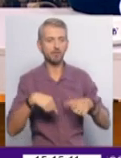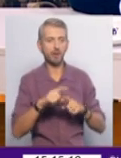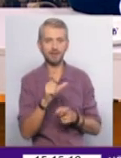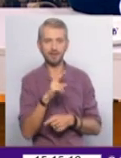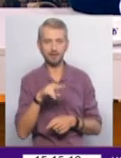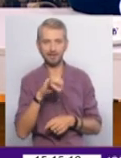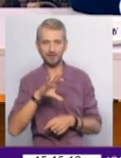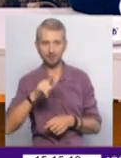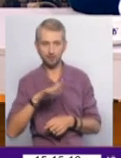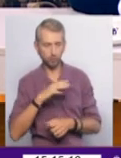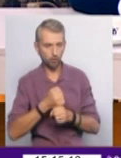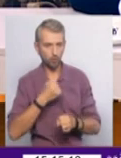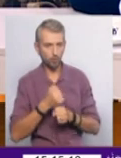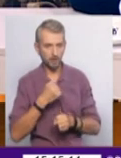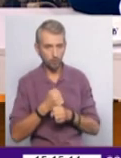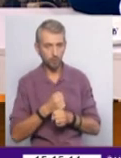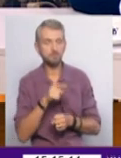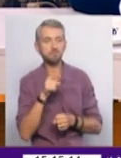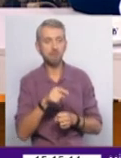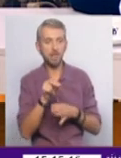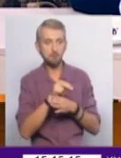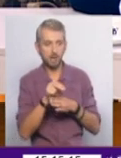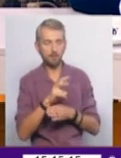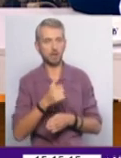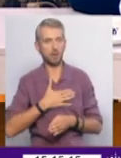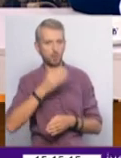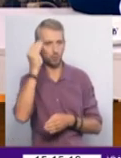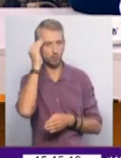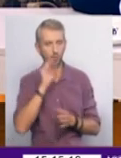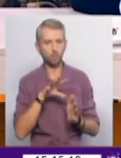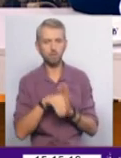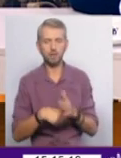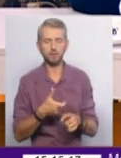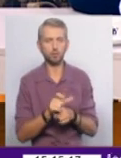вони були допрацьовані. Ці правки, на нашу думку, внесли дуже